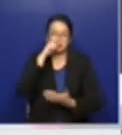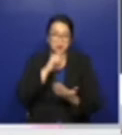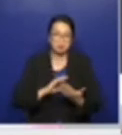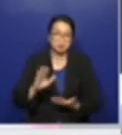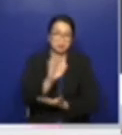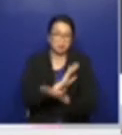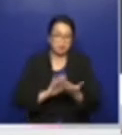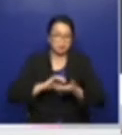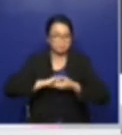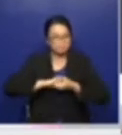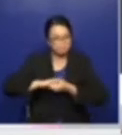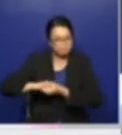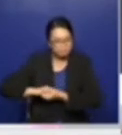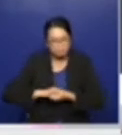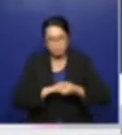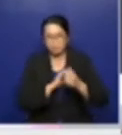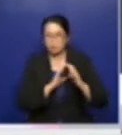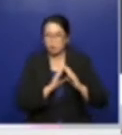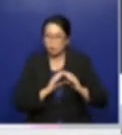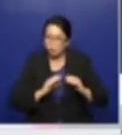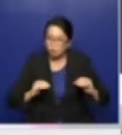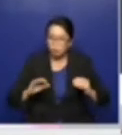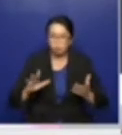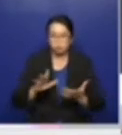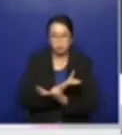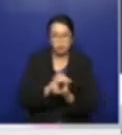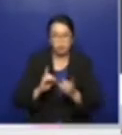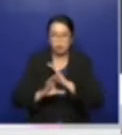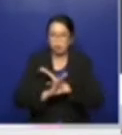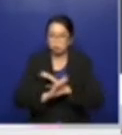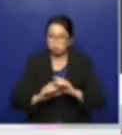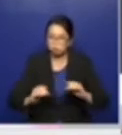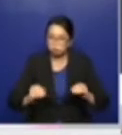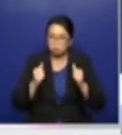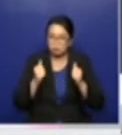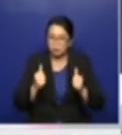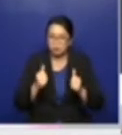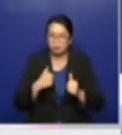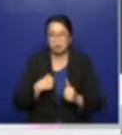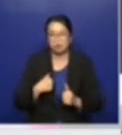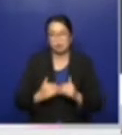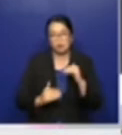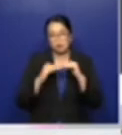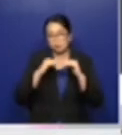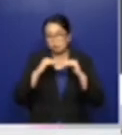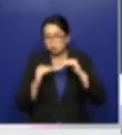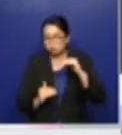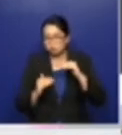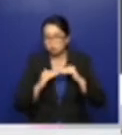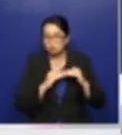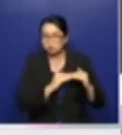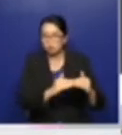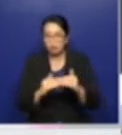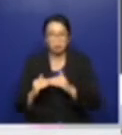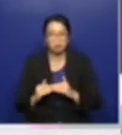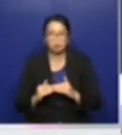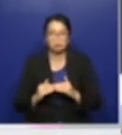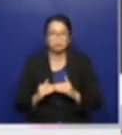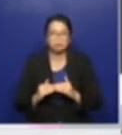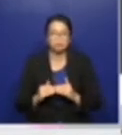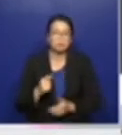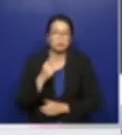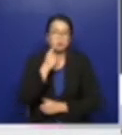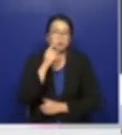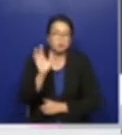ามัคคีสังคมจะมีความสงบสุขเป็นธรรมลดการเหลื่อมล้ำแล้วก็